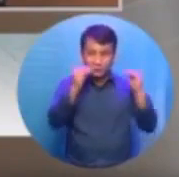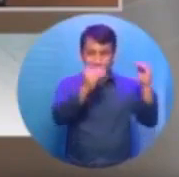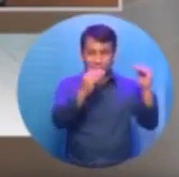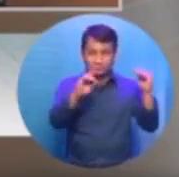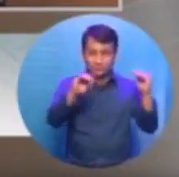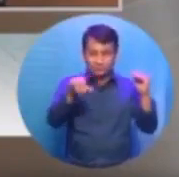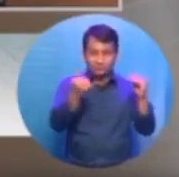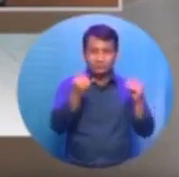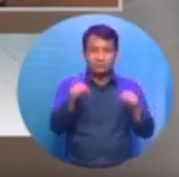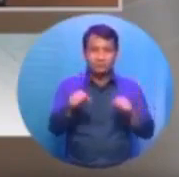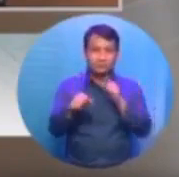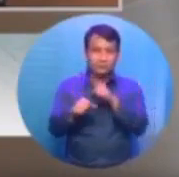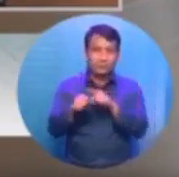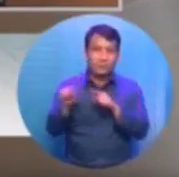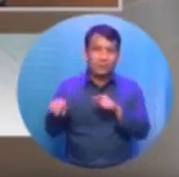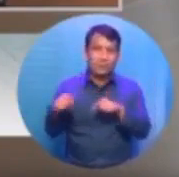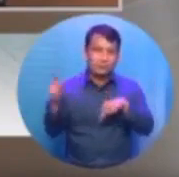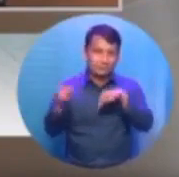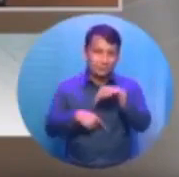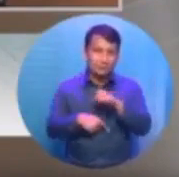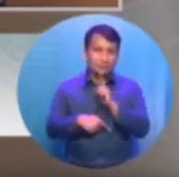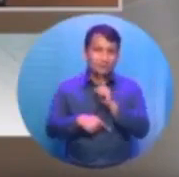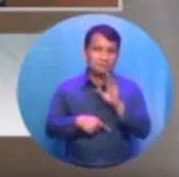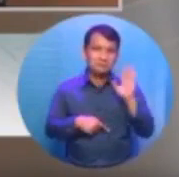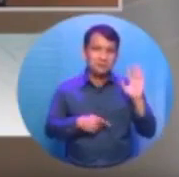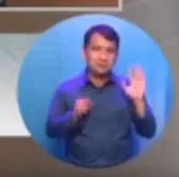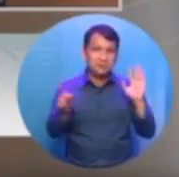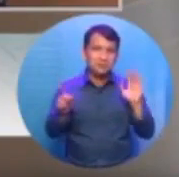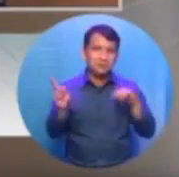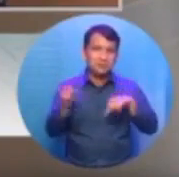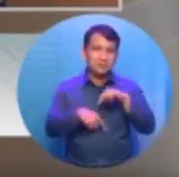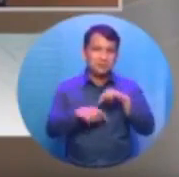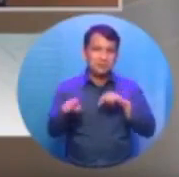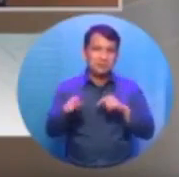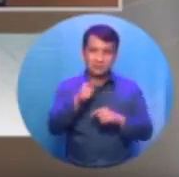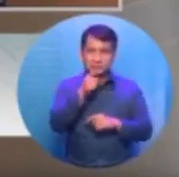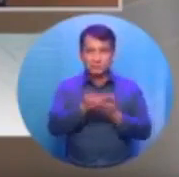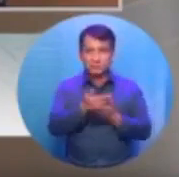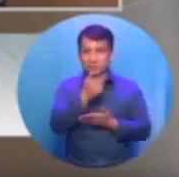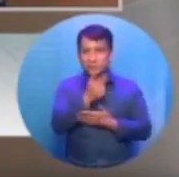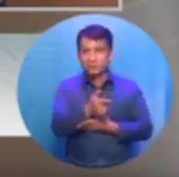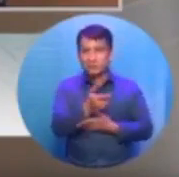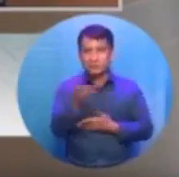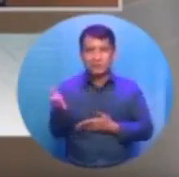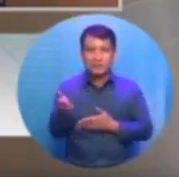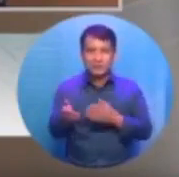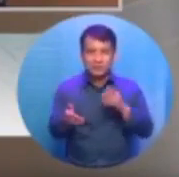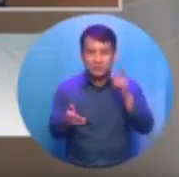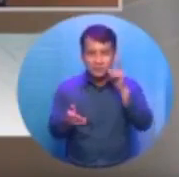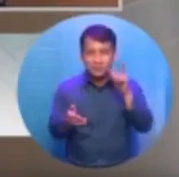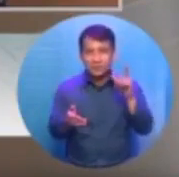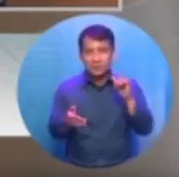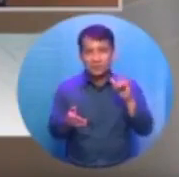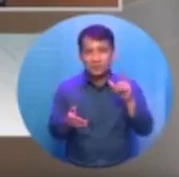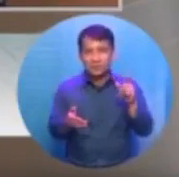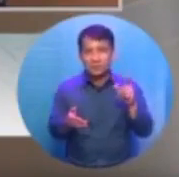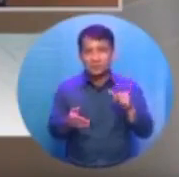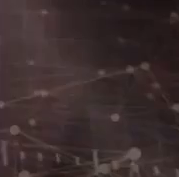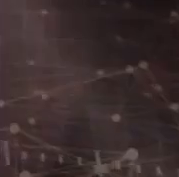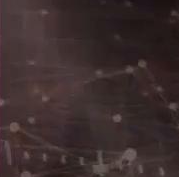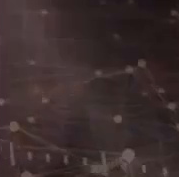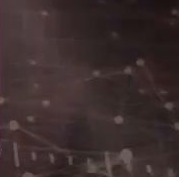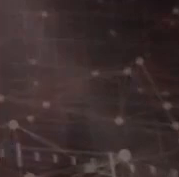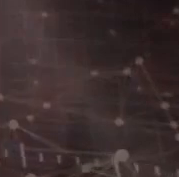DOJ at may kalalagyan po kayo dito, promise. Okay, sir? Good luck na lang po sa inyong dalawa, sir, ha? Ni Lily. Si Lily